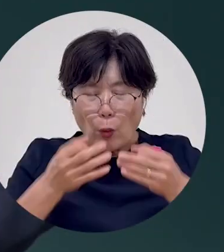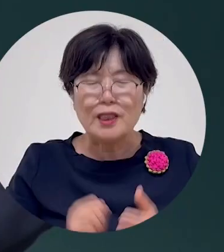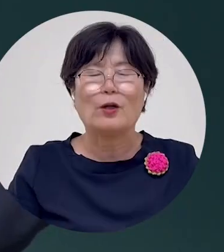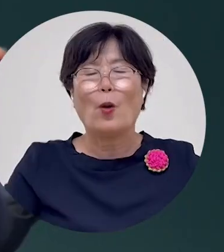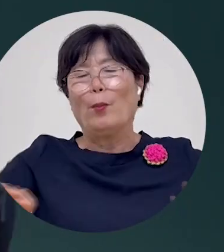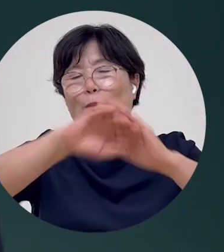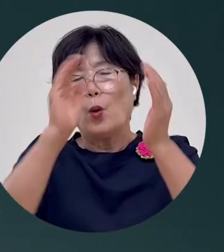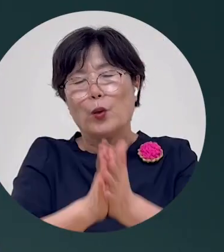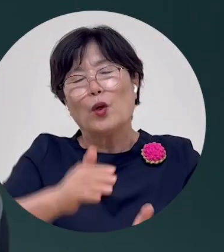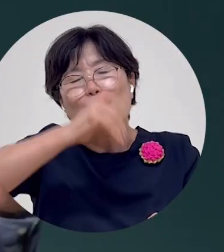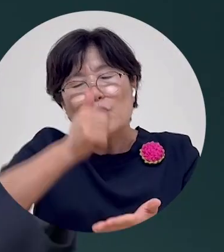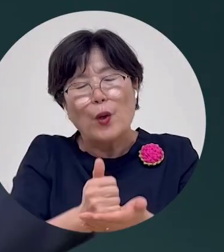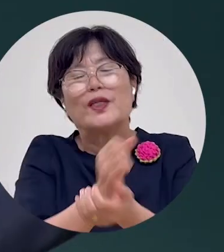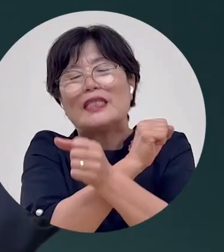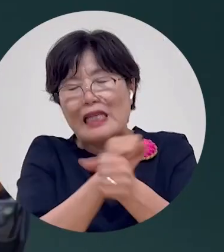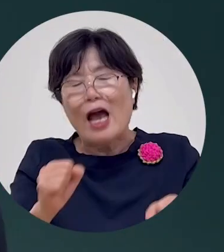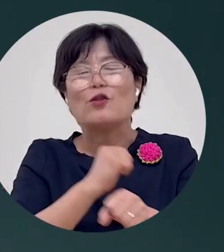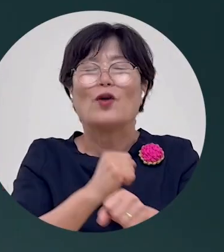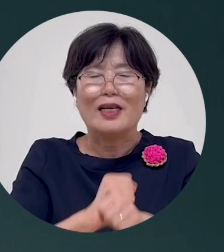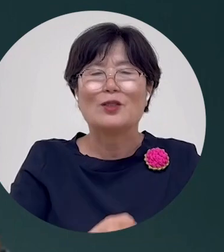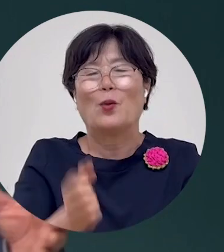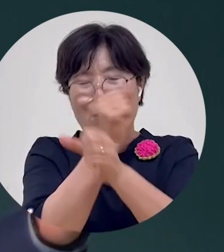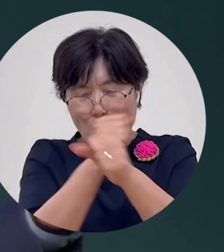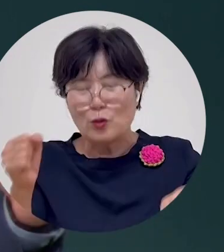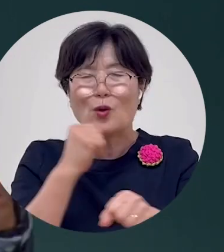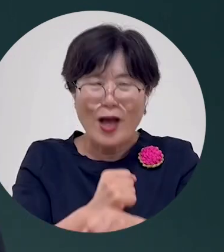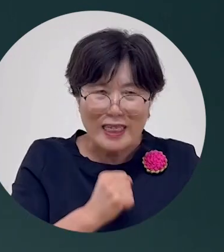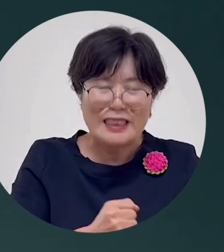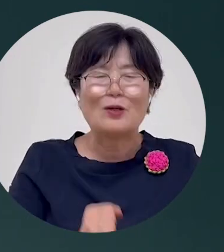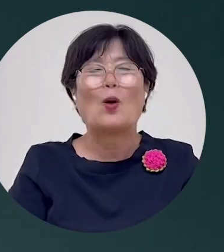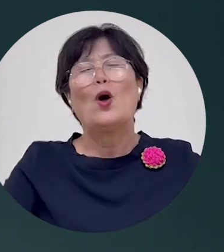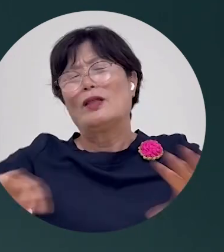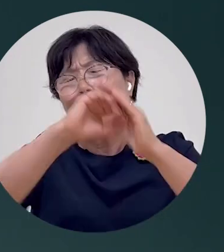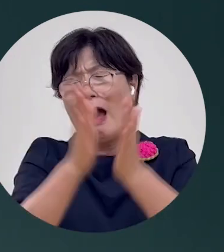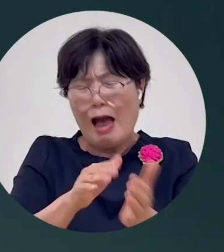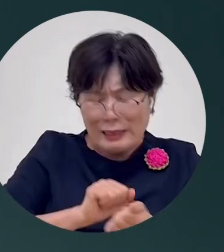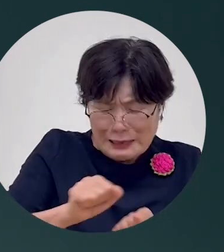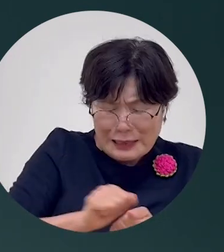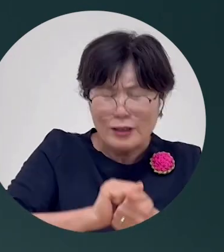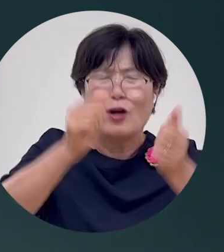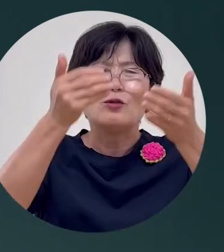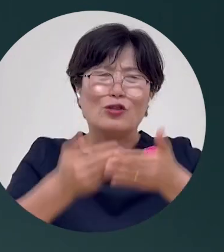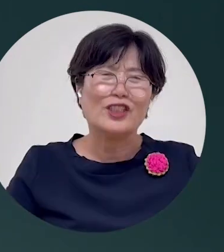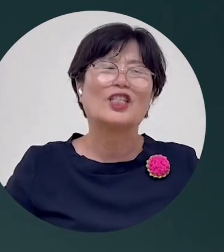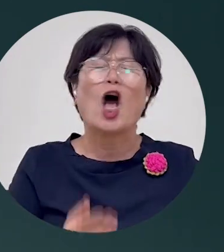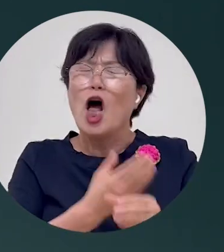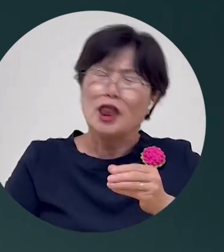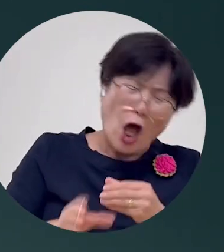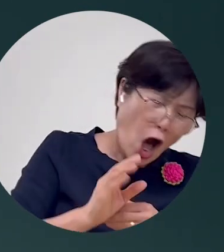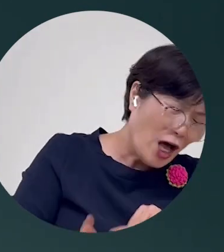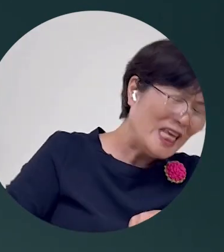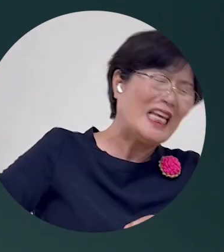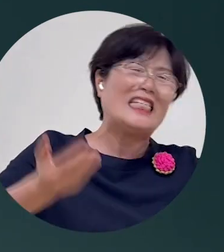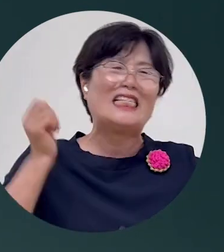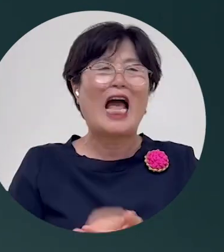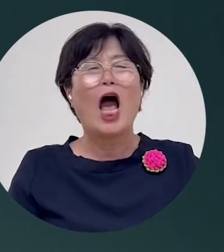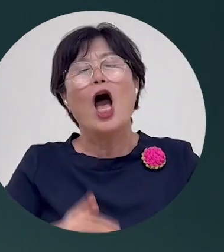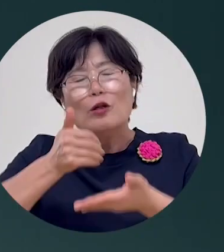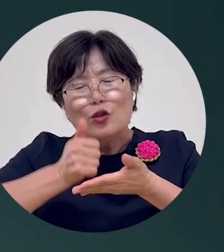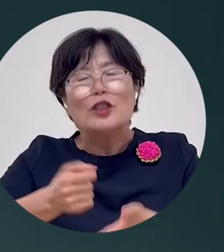다 사유하시고 다 용서하시고 다 씻어주셔서 이제 더 이상 주님의